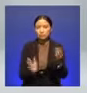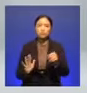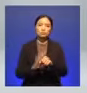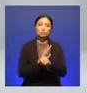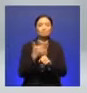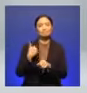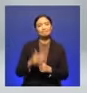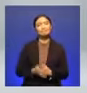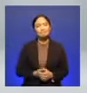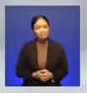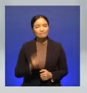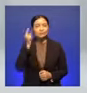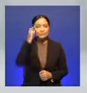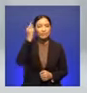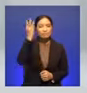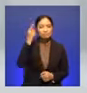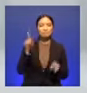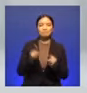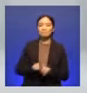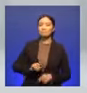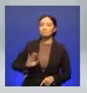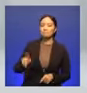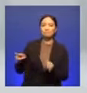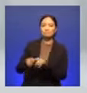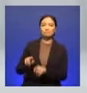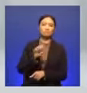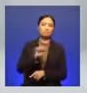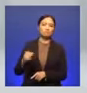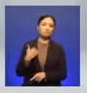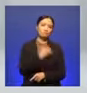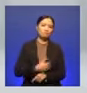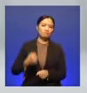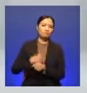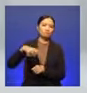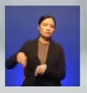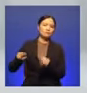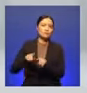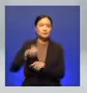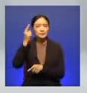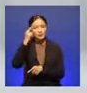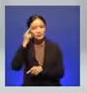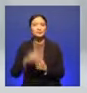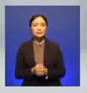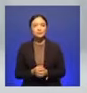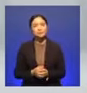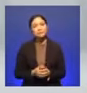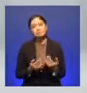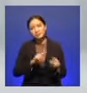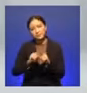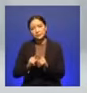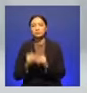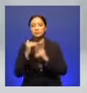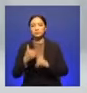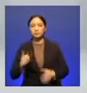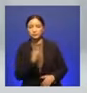อาจารย์ก็น่าจะใช้แนวคิดเดียวกับสสส.ในการทำงานเรื่องแนวคิดปัจจัยสังคมกำหนดสุขภาพรวมถึง